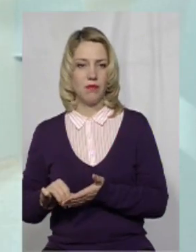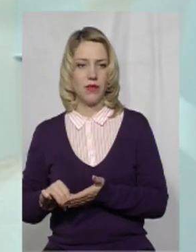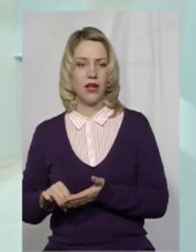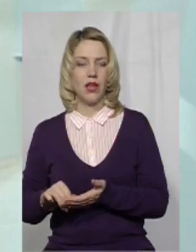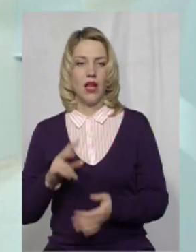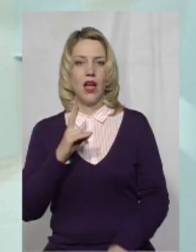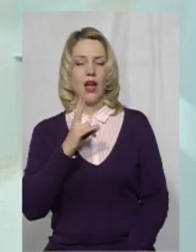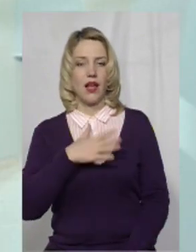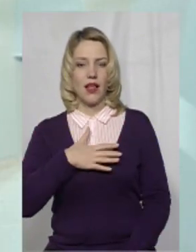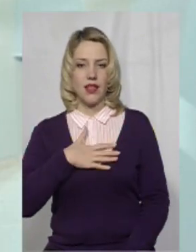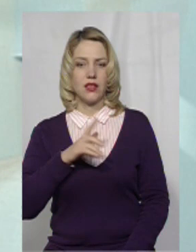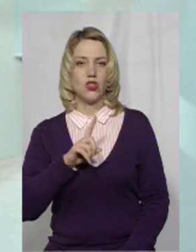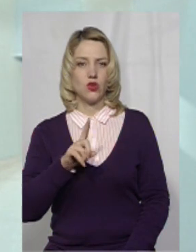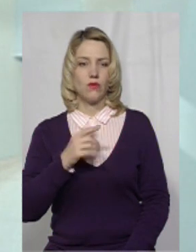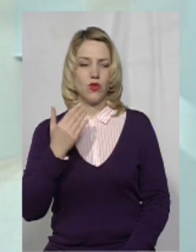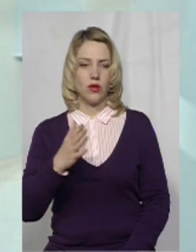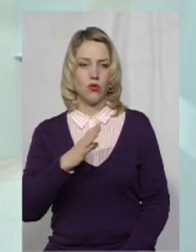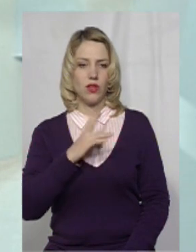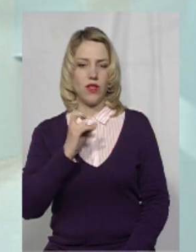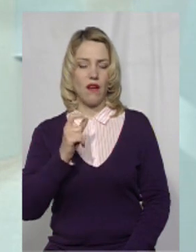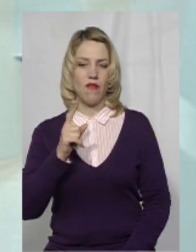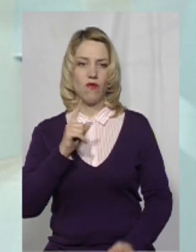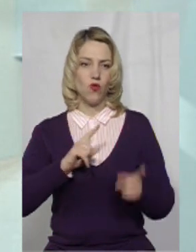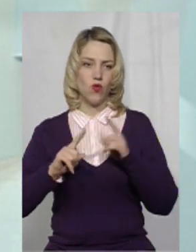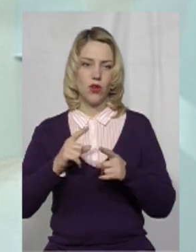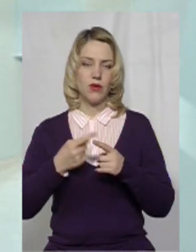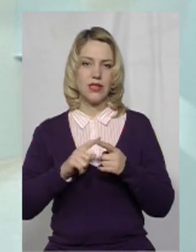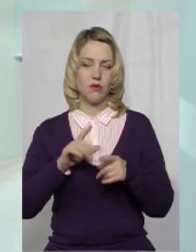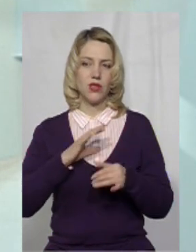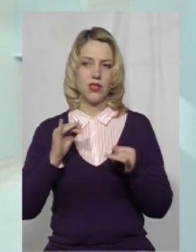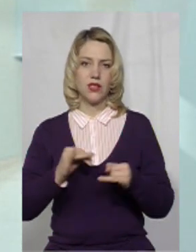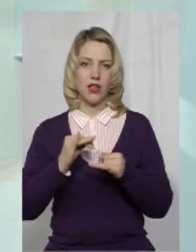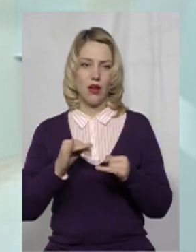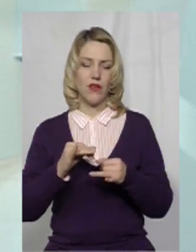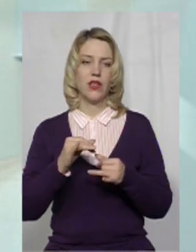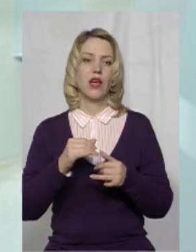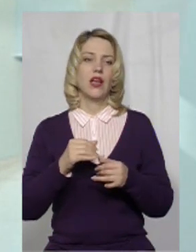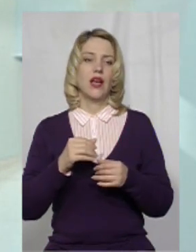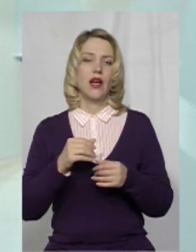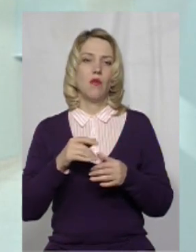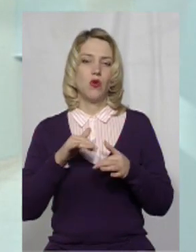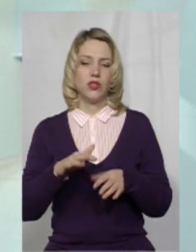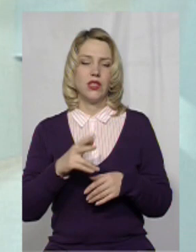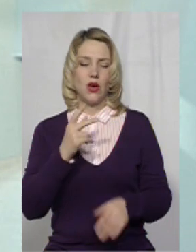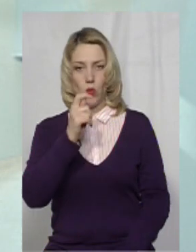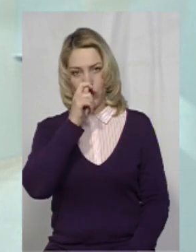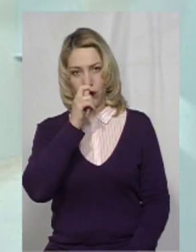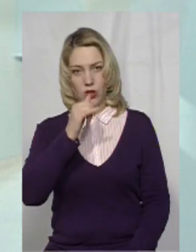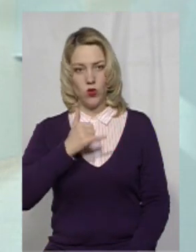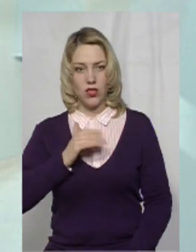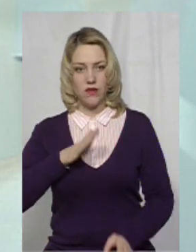представляли Канаду, про те, щоб теж вони були на форумі, тому що це була теж дуже цікава ще одна заанонсована подія. У нас вже в квітні